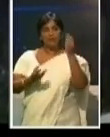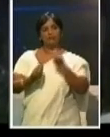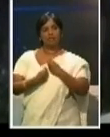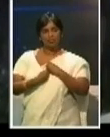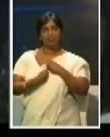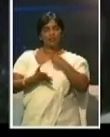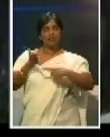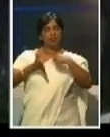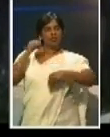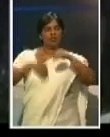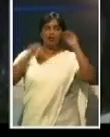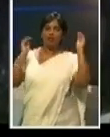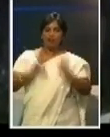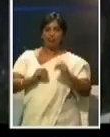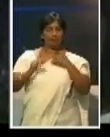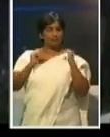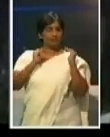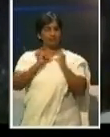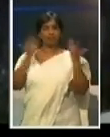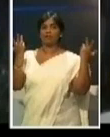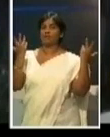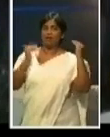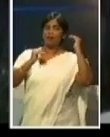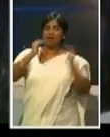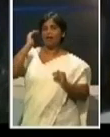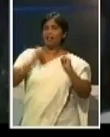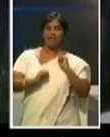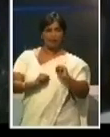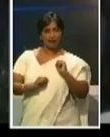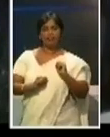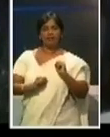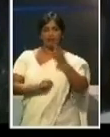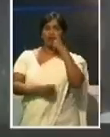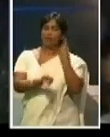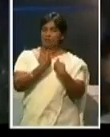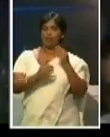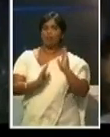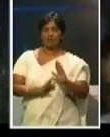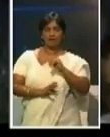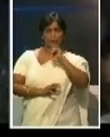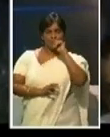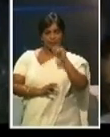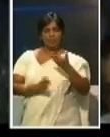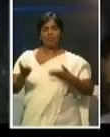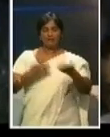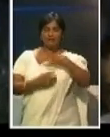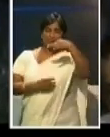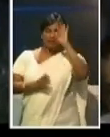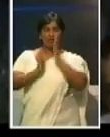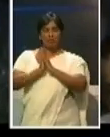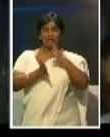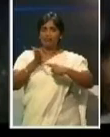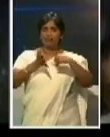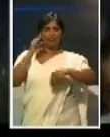ආවා. අඩු ඡන්ද ප්‍රමාණයක්. ඒ කියන්නේ කරට කරවත් නැහැ සතුන්. ඇයි එහෙම වුනේ කියන එක අපි හොයන්න අවශ්‍යයි. පැහැදිලිවම අපගේ සිංහල බෞද්ධ